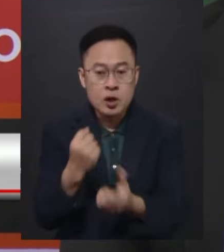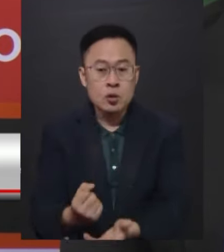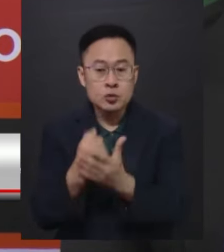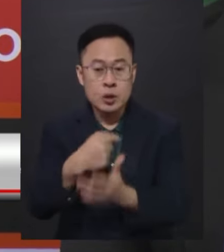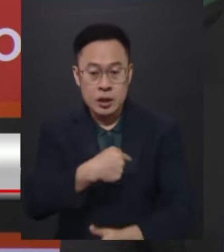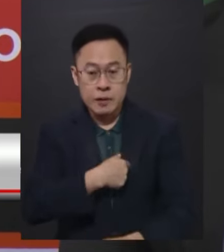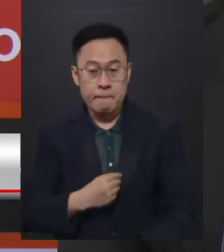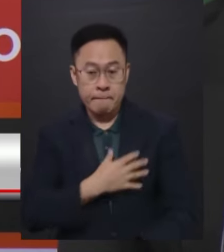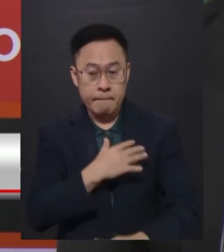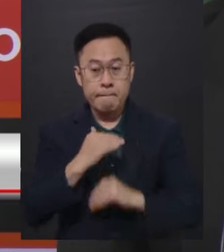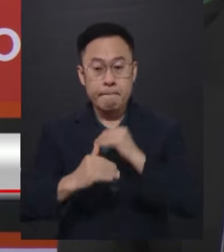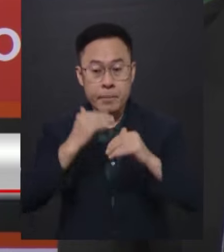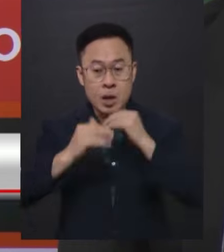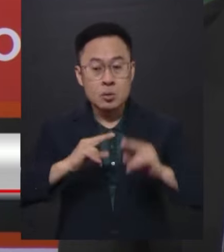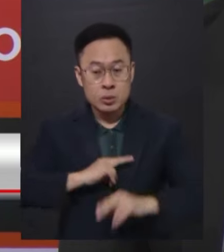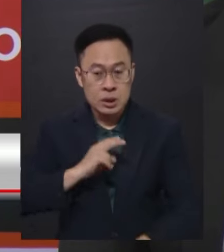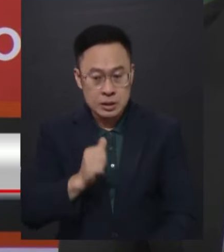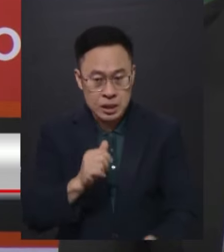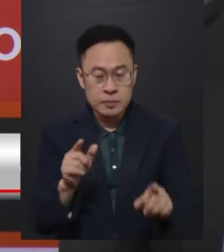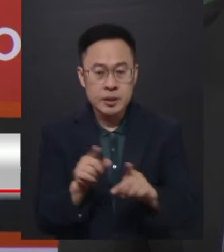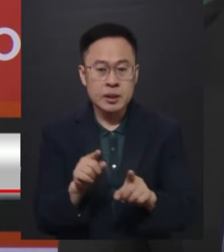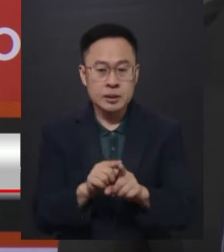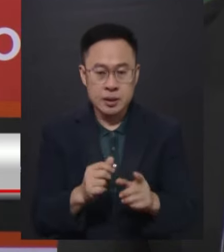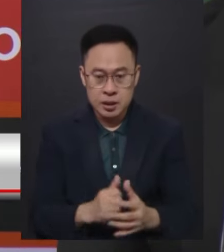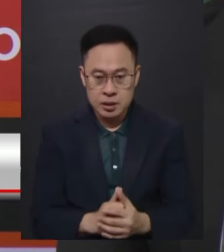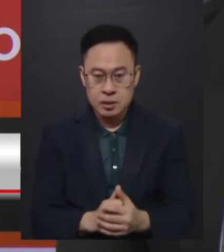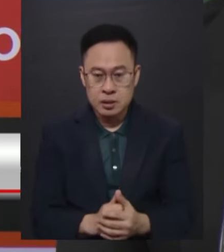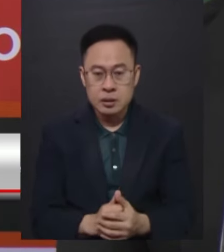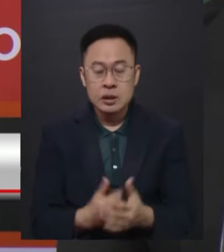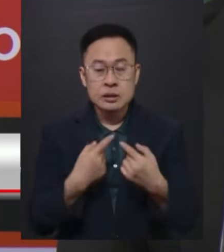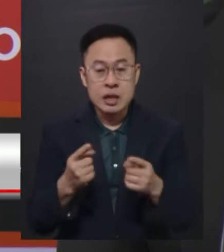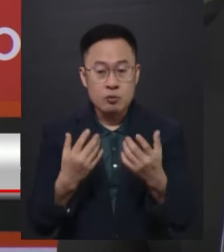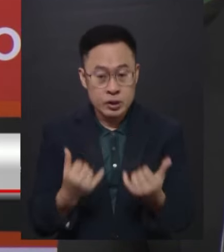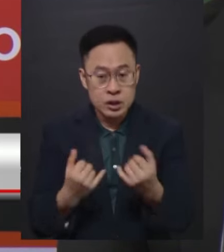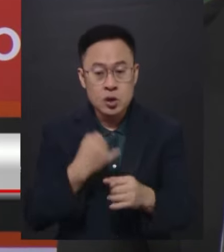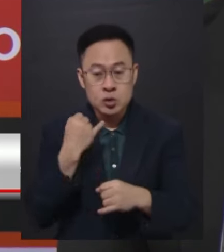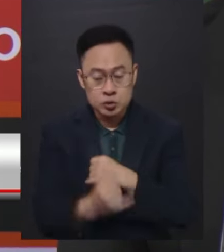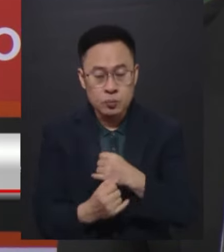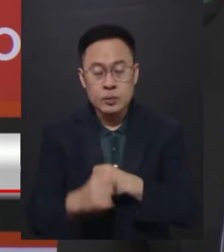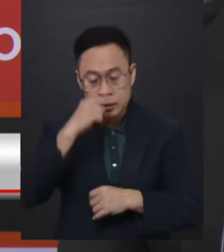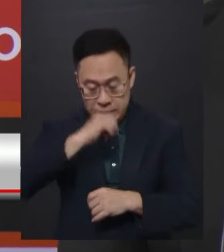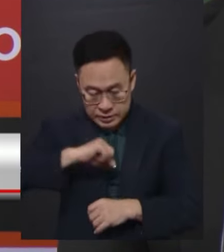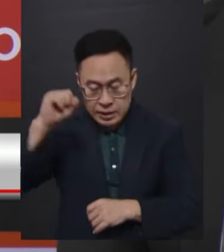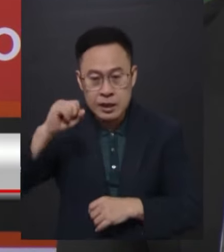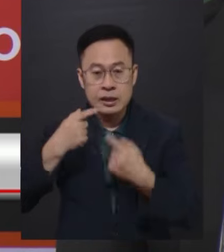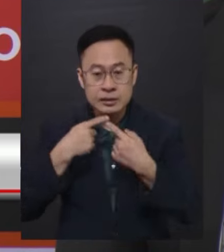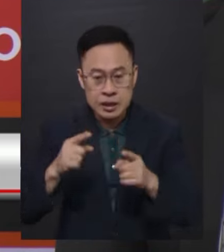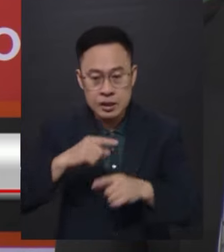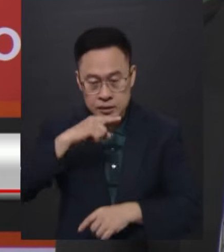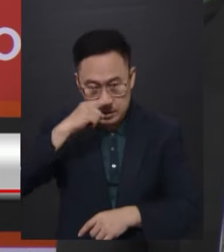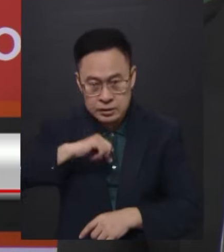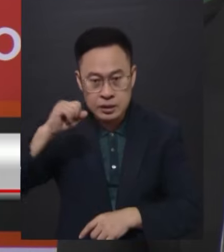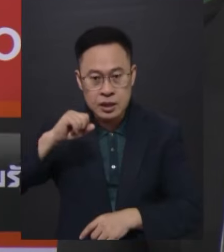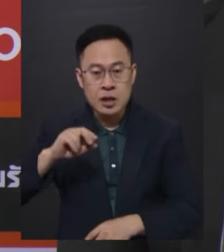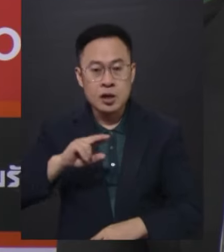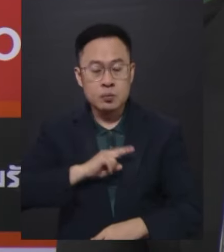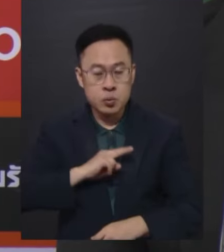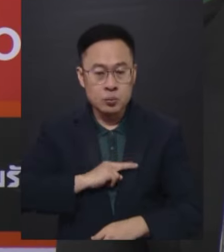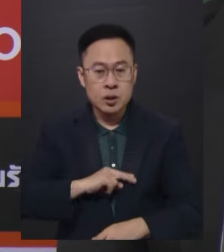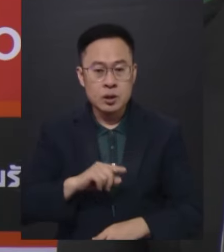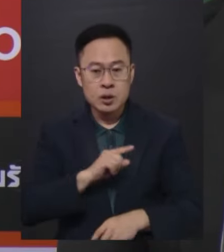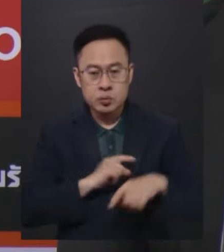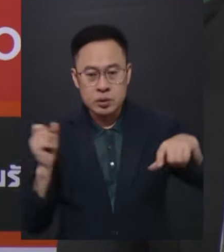พัฒนาตัวเองต่อไปเรื่อยๆครับแต่ก็นั่นแหละครับก็ในเมื่อมันออกมาเป็นอย่างนี้แล้วก็มันกลายเป็นผมที่ท